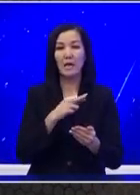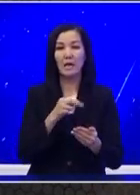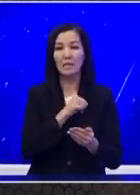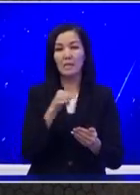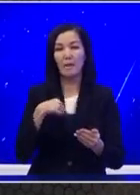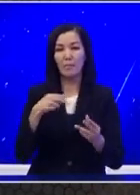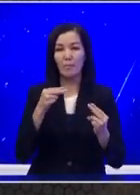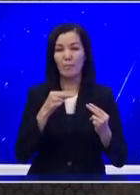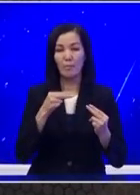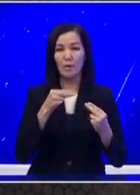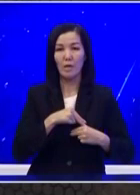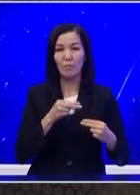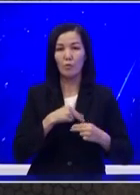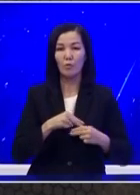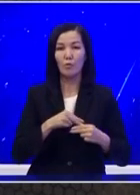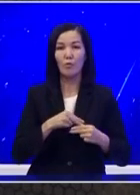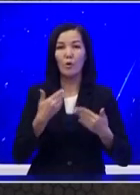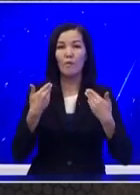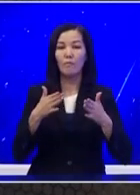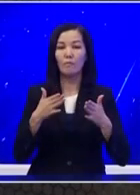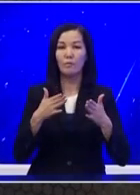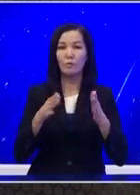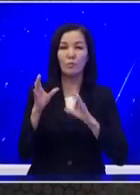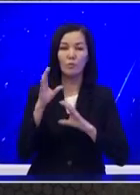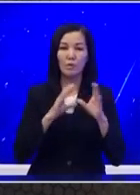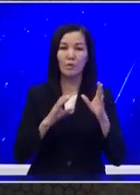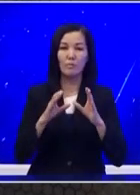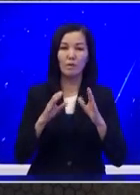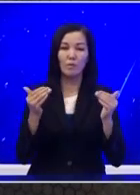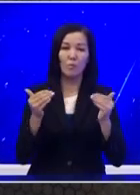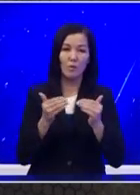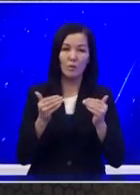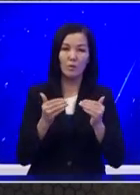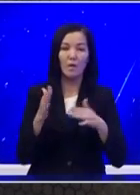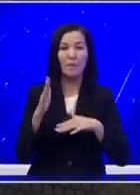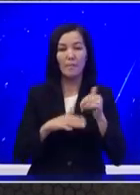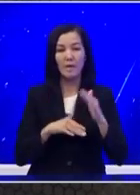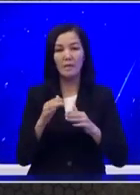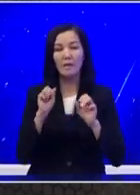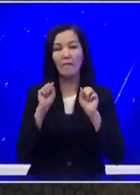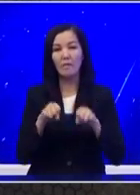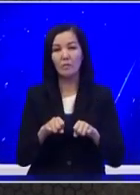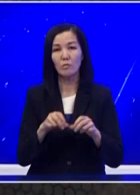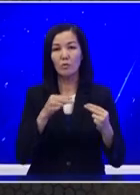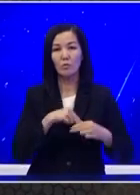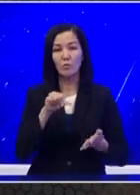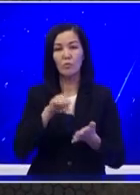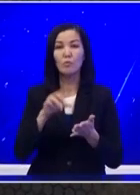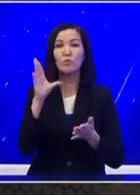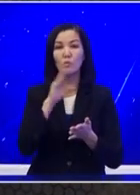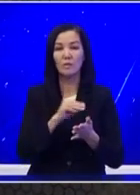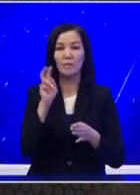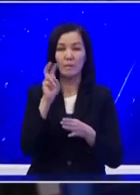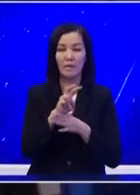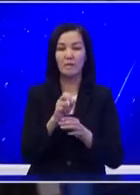с выпускниками учебных заведений, которые ищут работу. Молодежная практика – это возможность трудоустроиться.